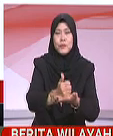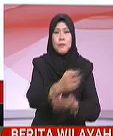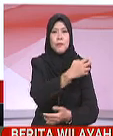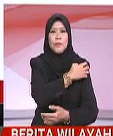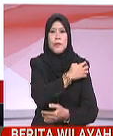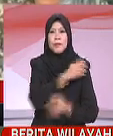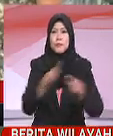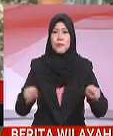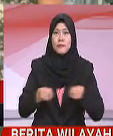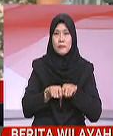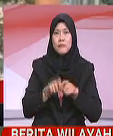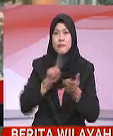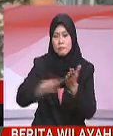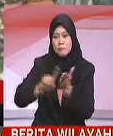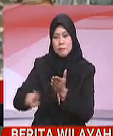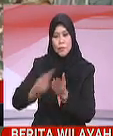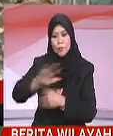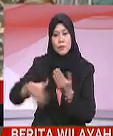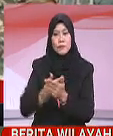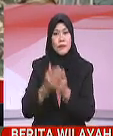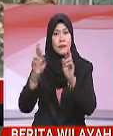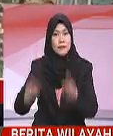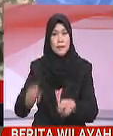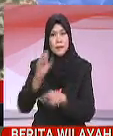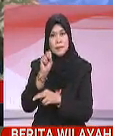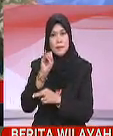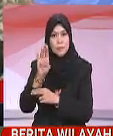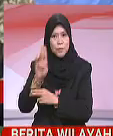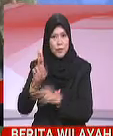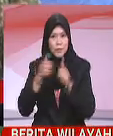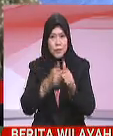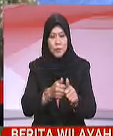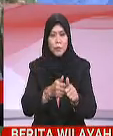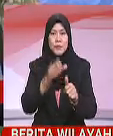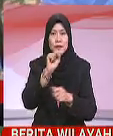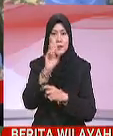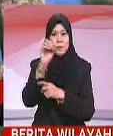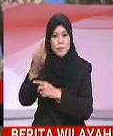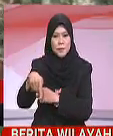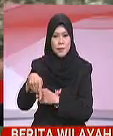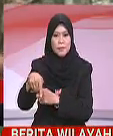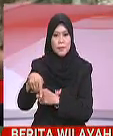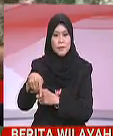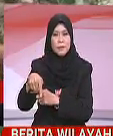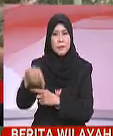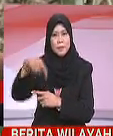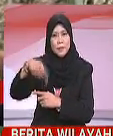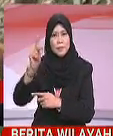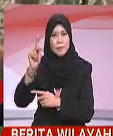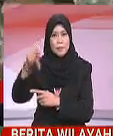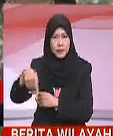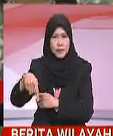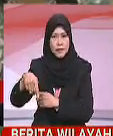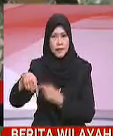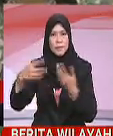berkuasa tempatan bagi memastikan rakyat di Sibu sentiasa mematuhi prosedur operasi standar SOP PKP